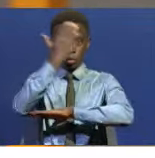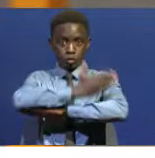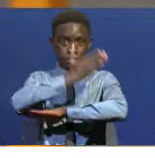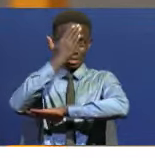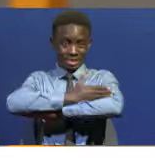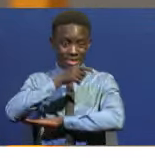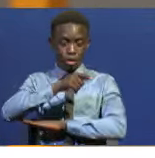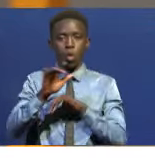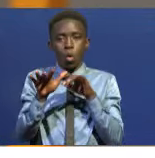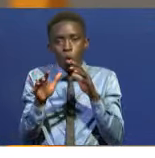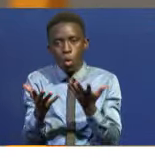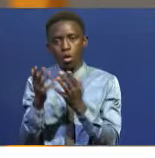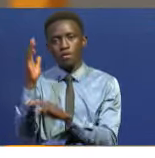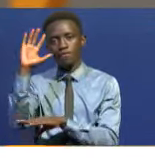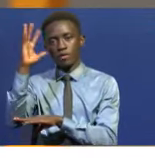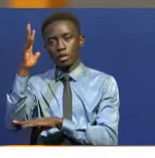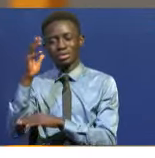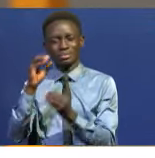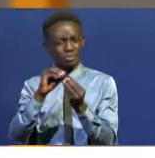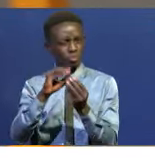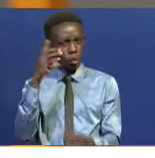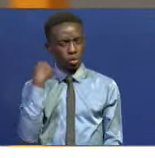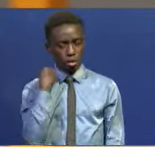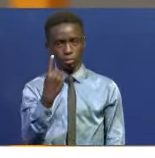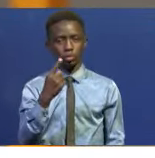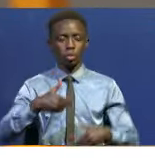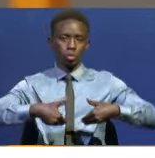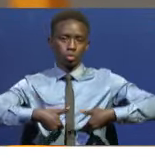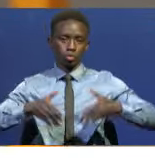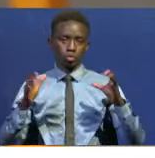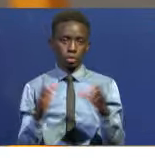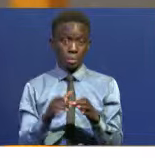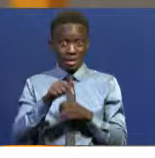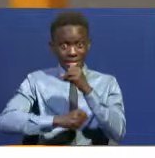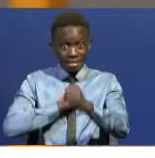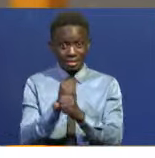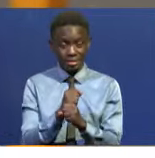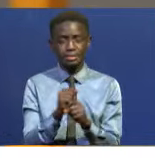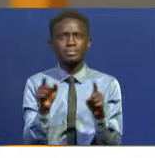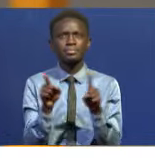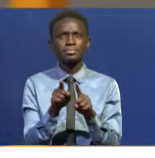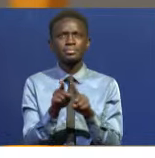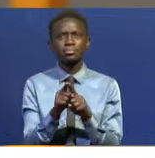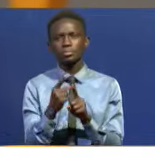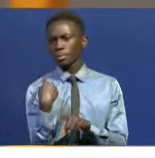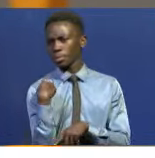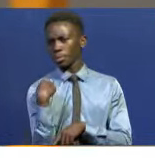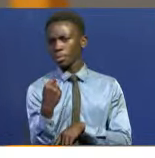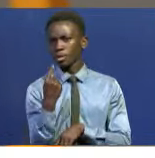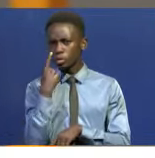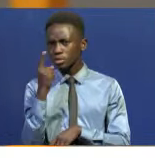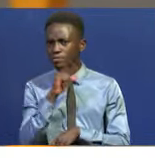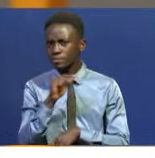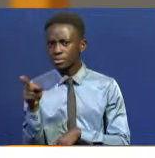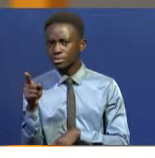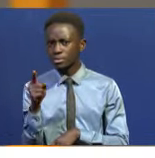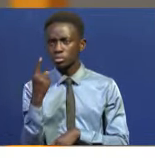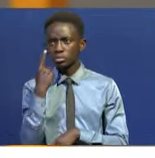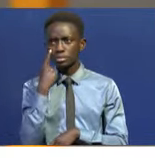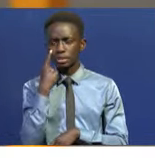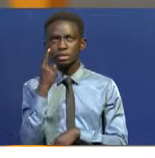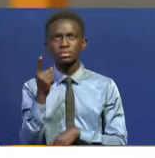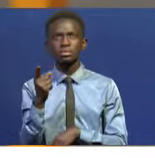mizitu hasa vijana. Mwaka huu mpaka sasa katika kuota hii ya juzi hii tumeona ya kwamba